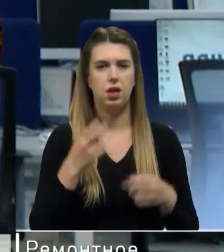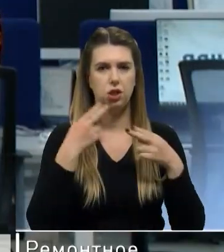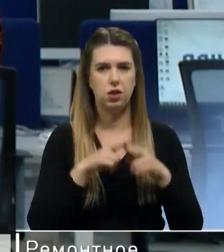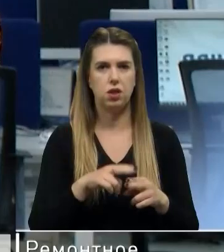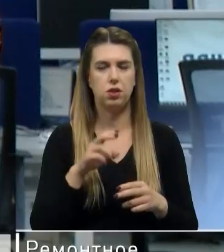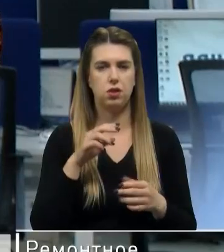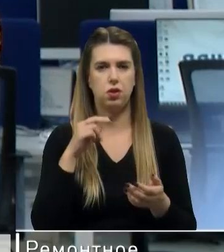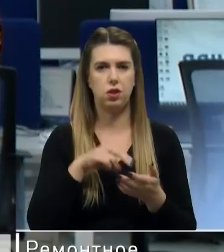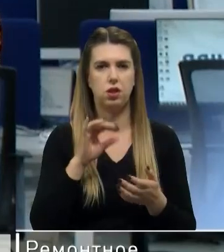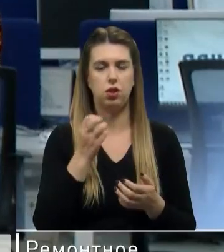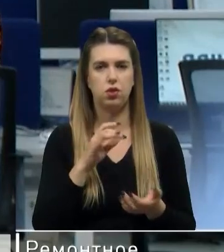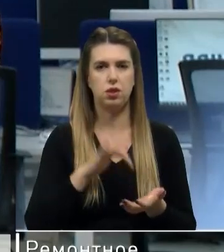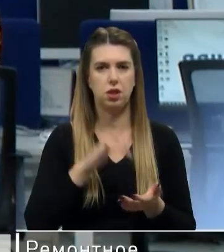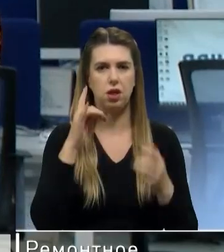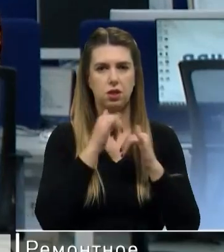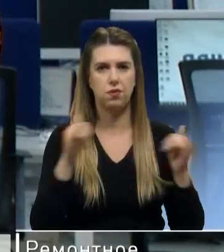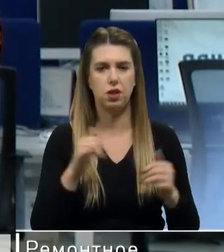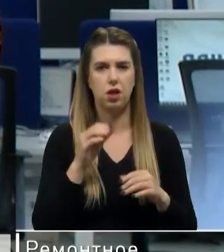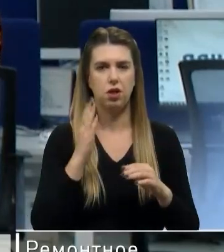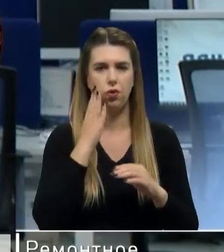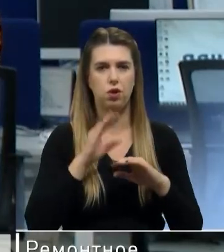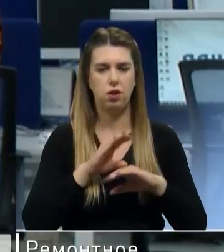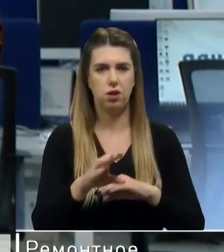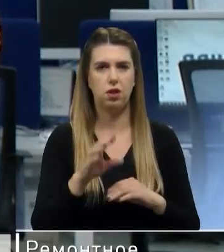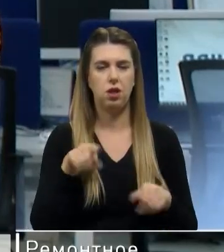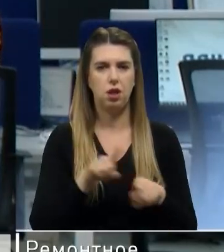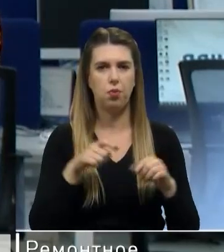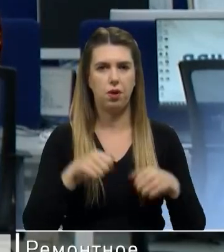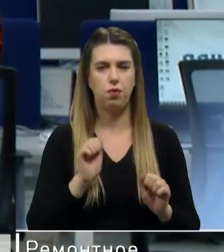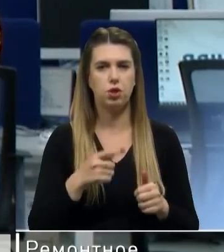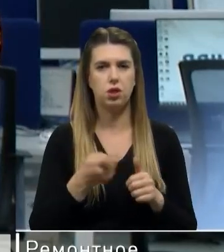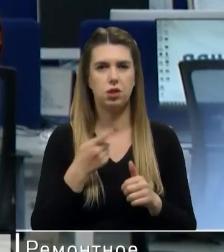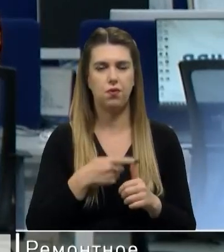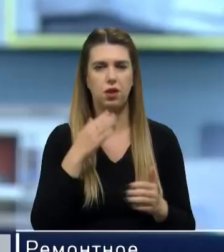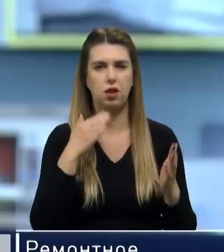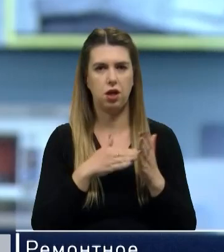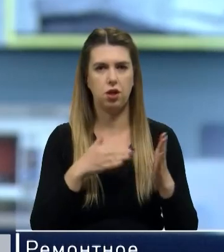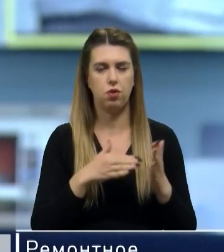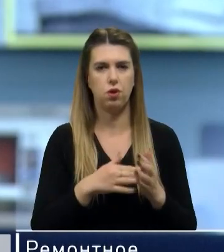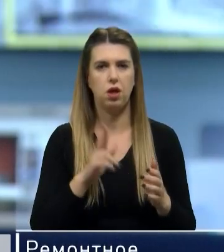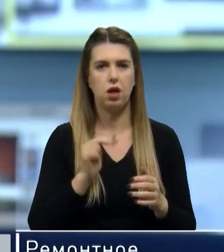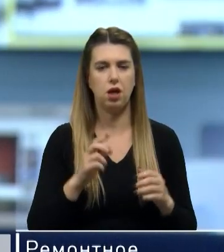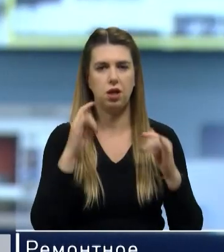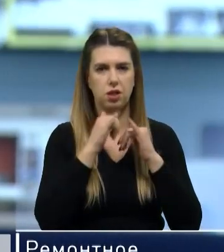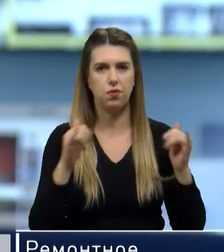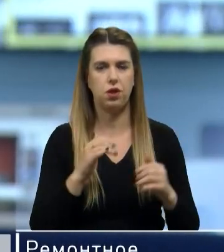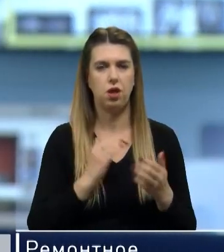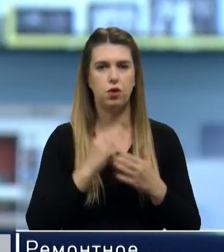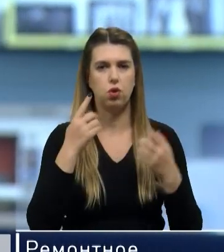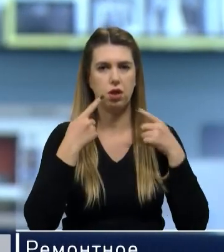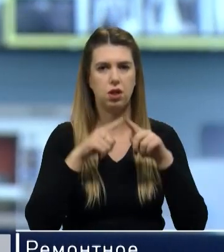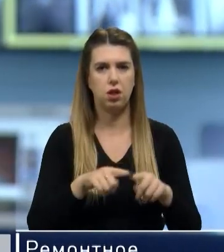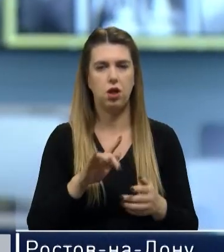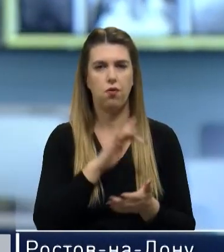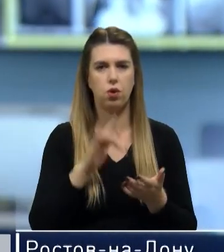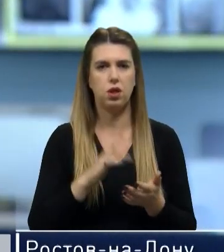Инженерная столица, а теперь еще и центр развития кёрлинга на Дону. Так по праву можно назвать Таганрог. Как развиваются высокие технологии